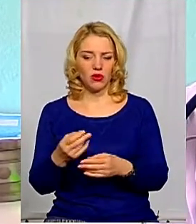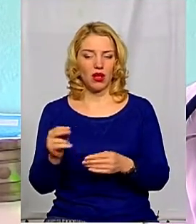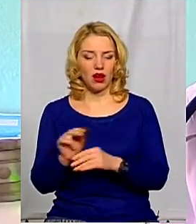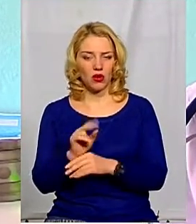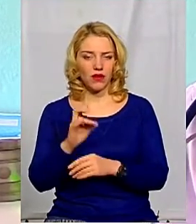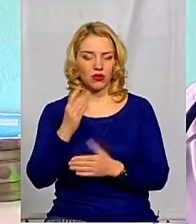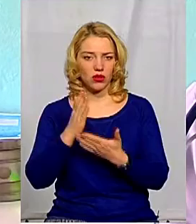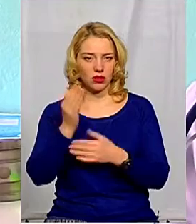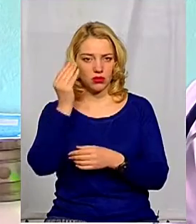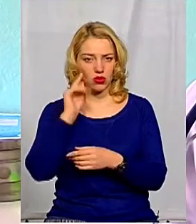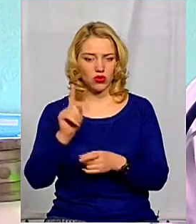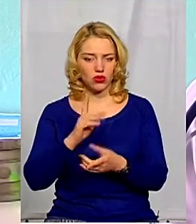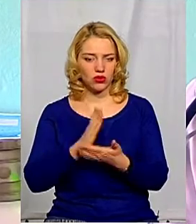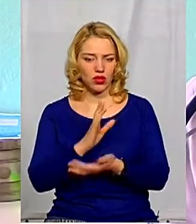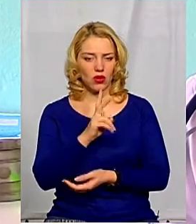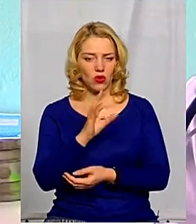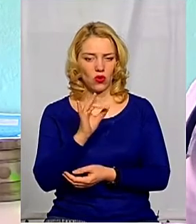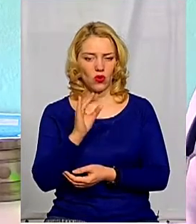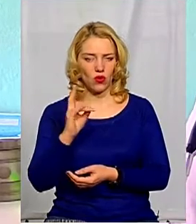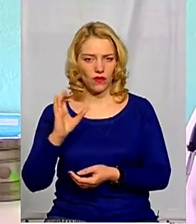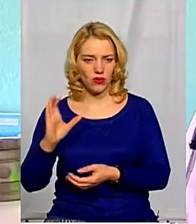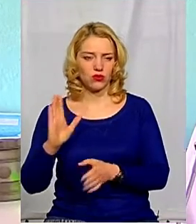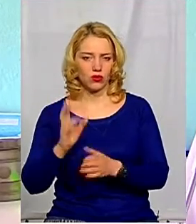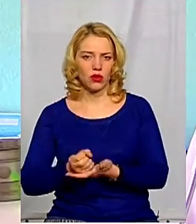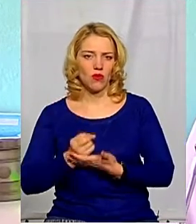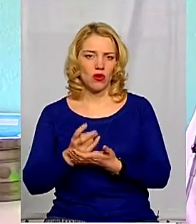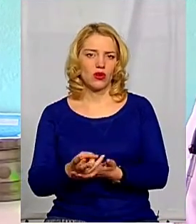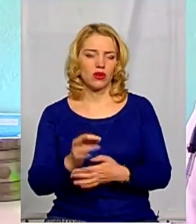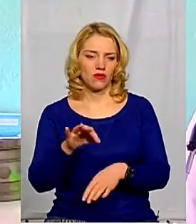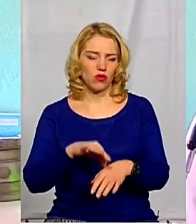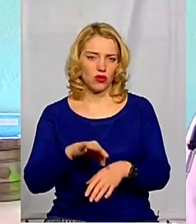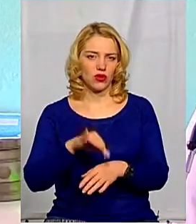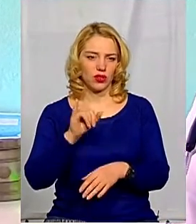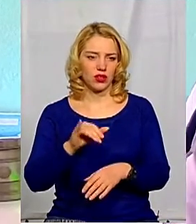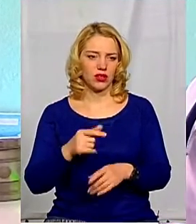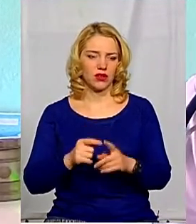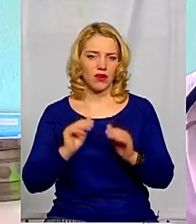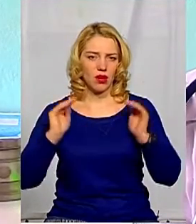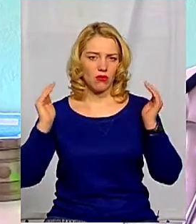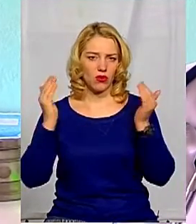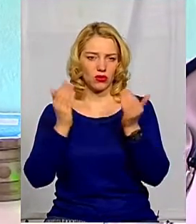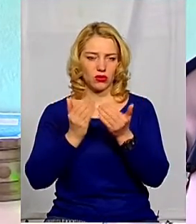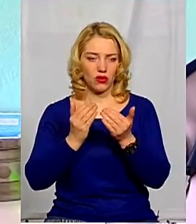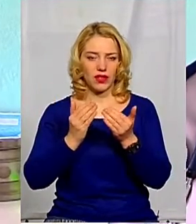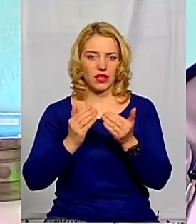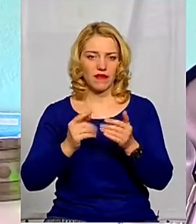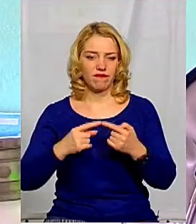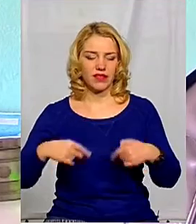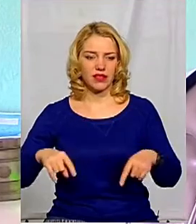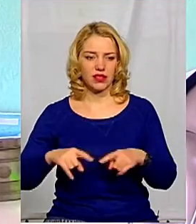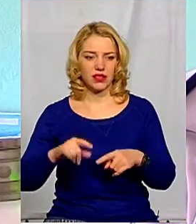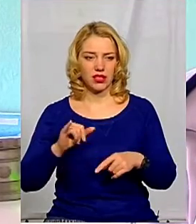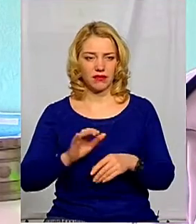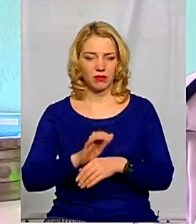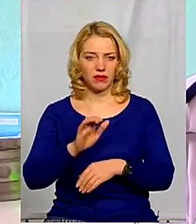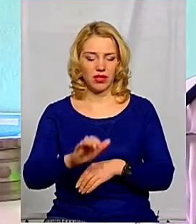на коронавірус, все рівно ми хворого будемо госпіталізувати. Хворий направляється в боксоване на відділення, направляється